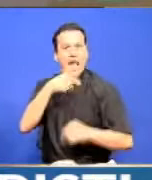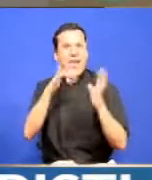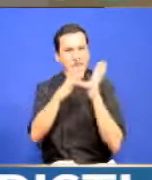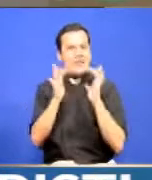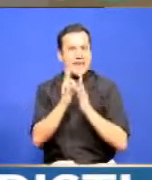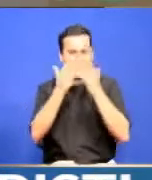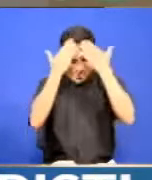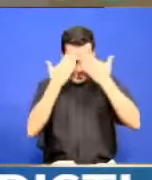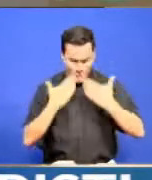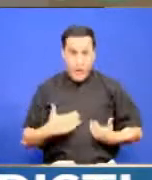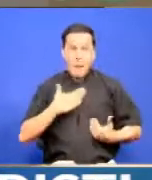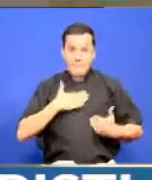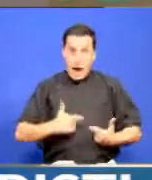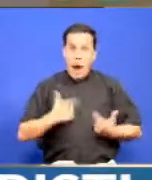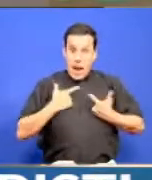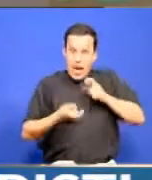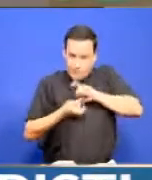ni Yesu.